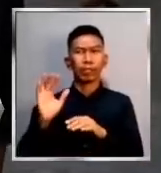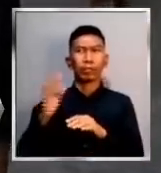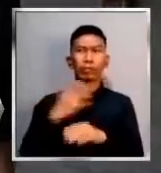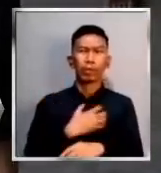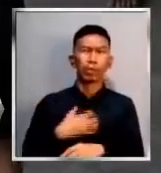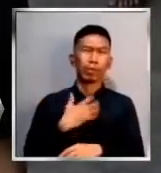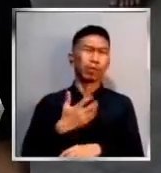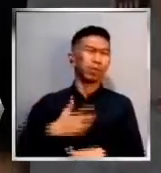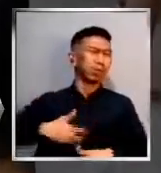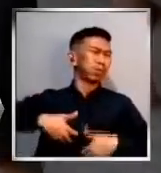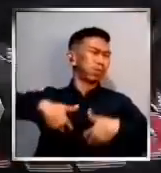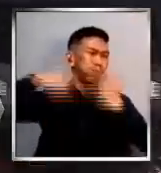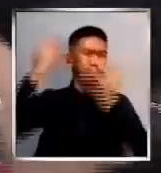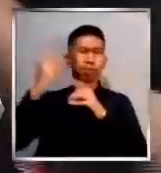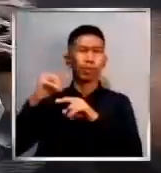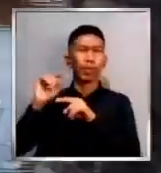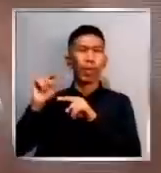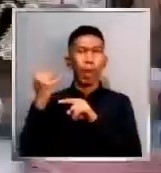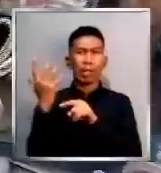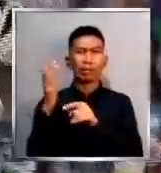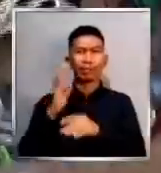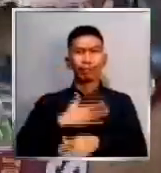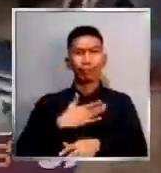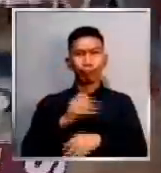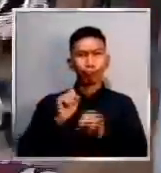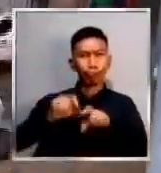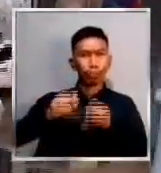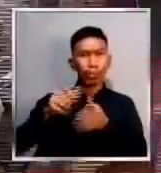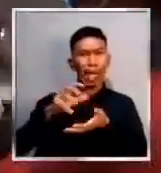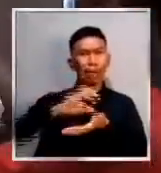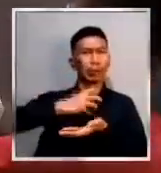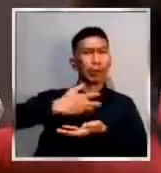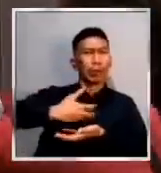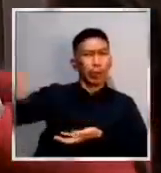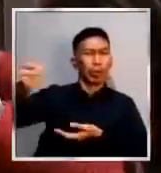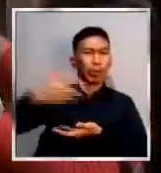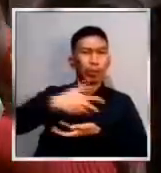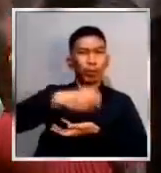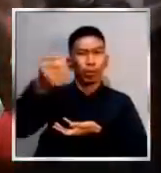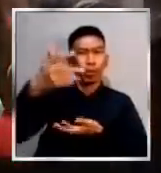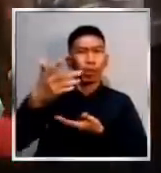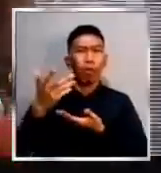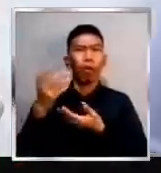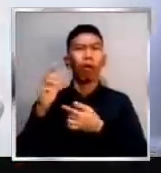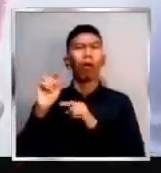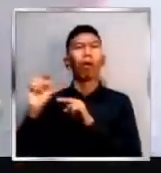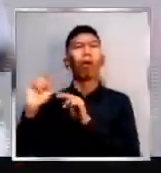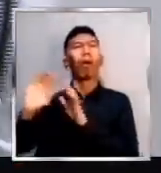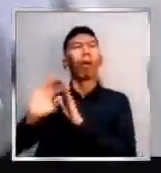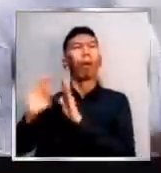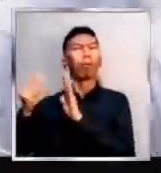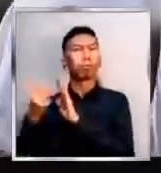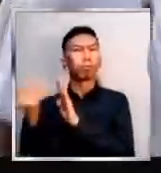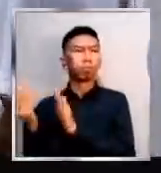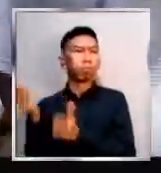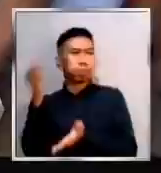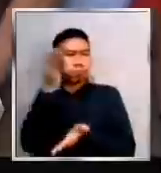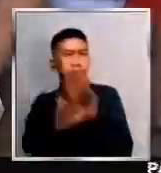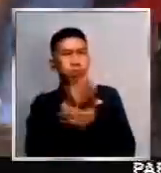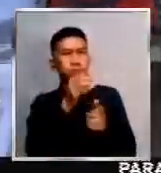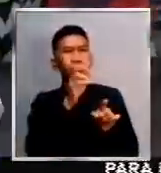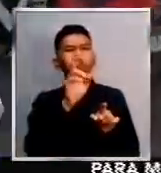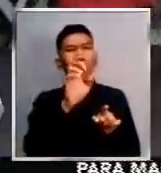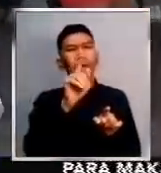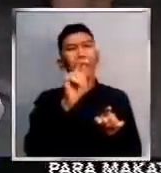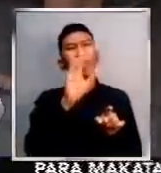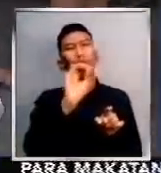Naiyak sa galit ang vendor na ito nang kunin ng mga tauhan ng Manila City Hall ang kanya mga paninda sa bangketa sa Recto Avenue, Maynila. Pati